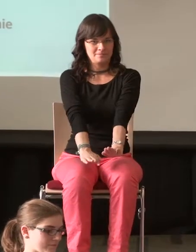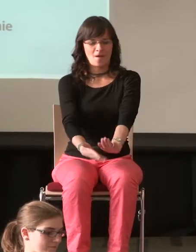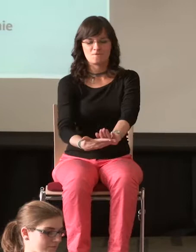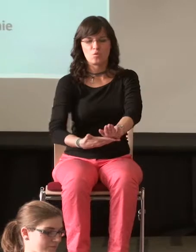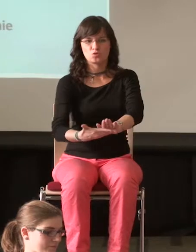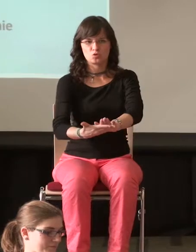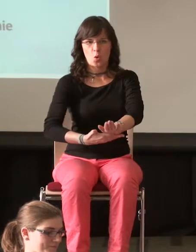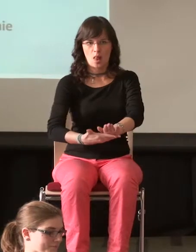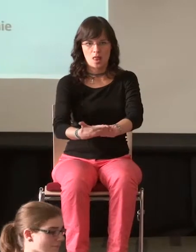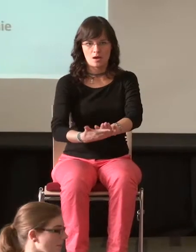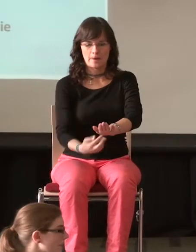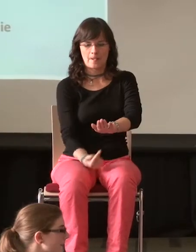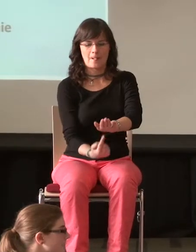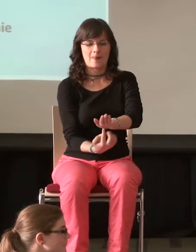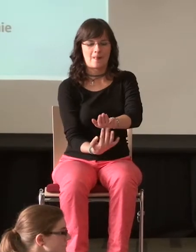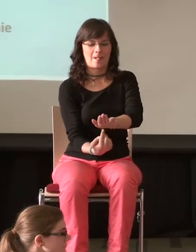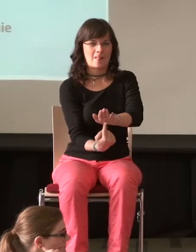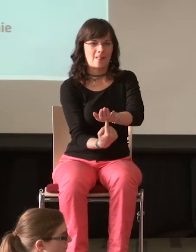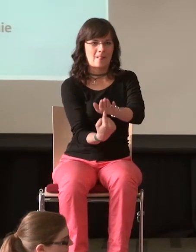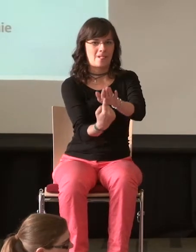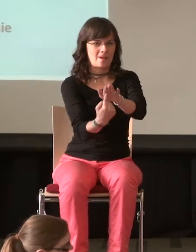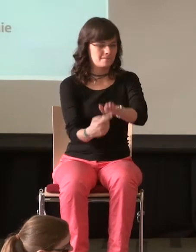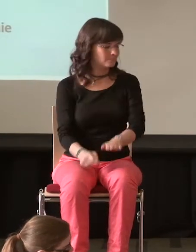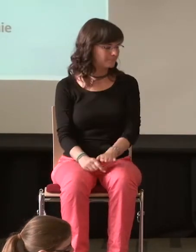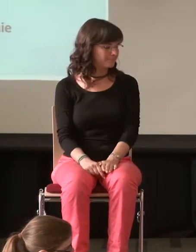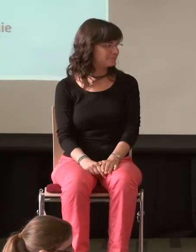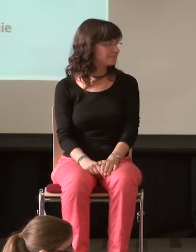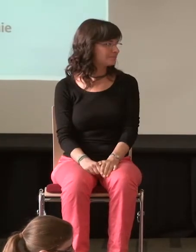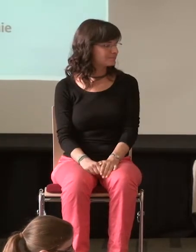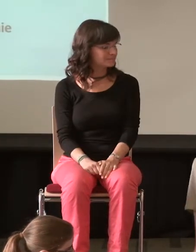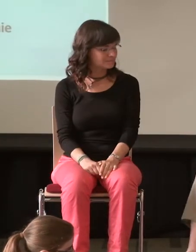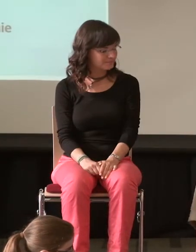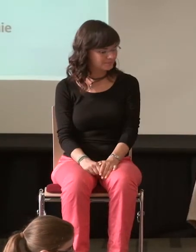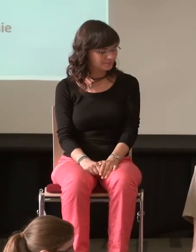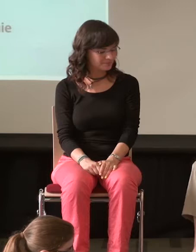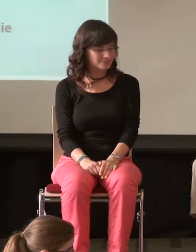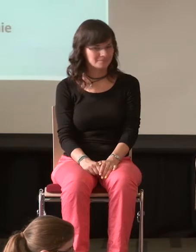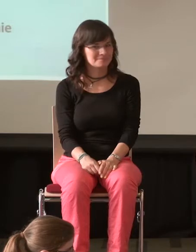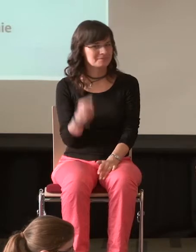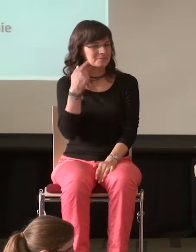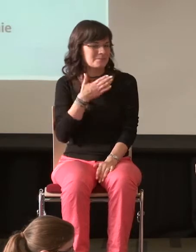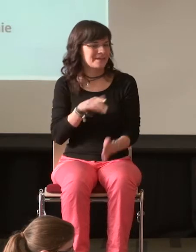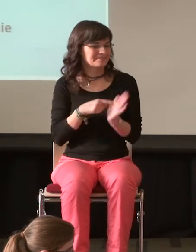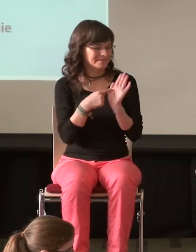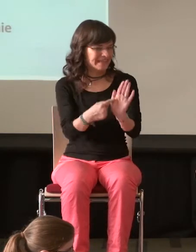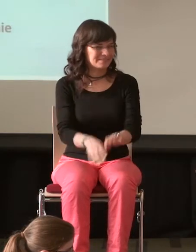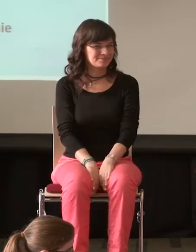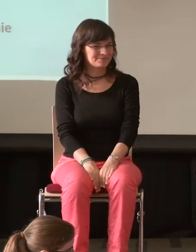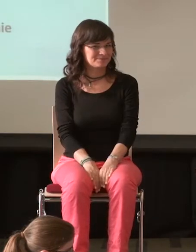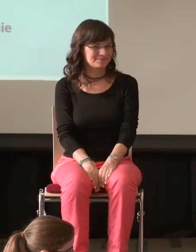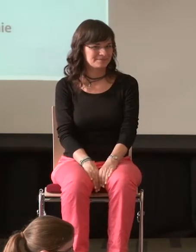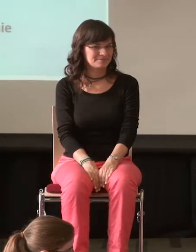Fußsohlen zu stimulieren. Ganz einfach, Sie machen das natürlich bitte, ich kann es mal gerne vormachen, schnell,